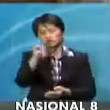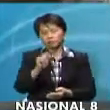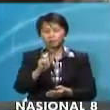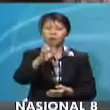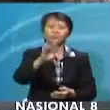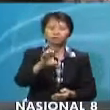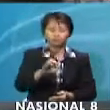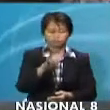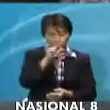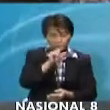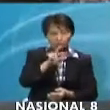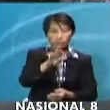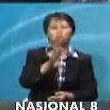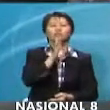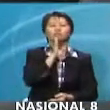RCI.